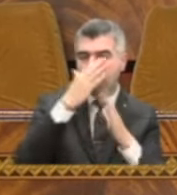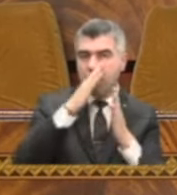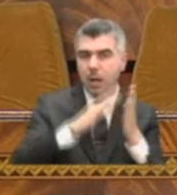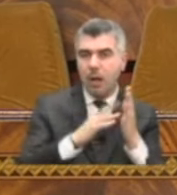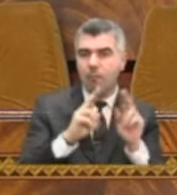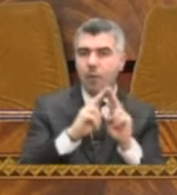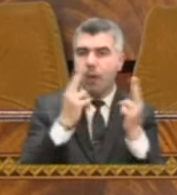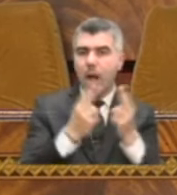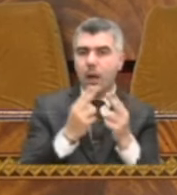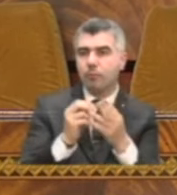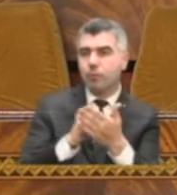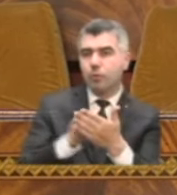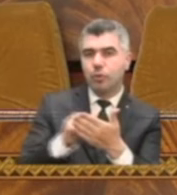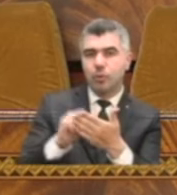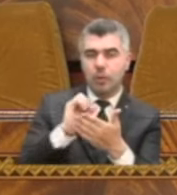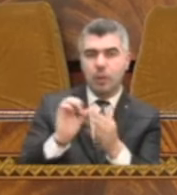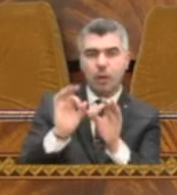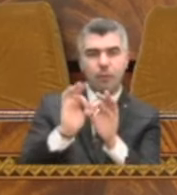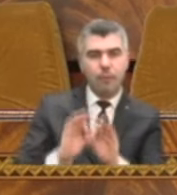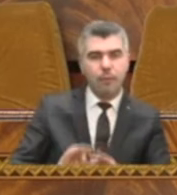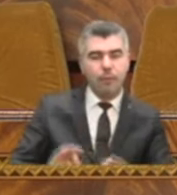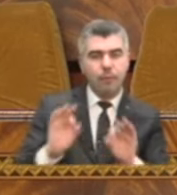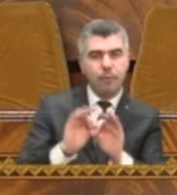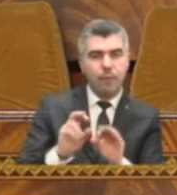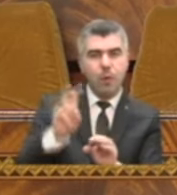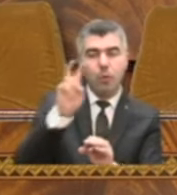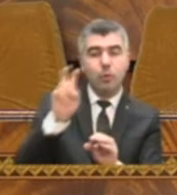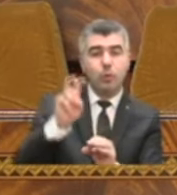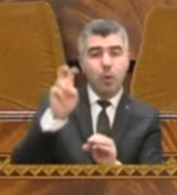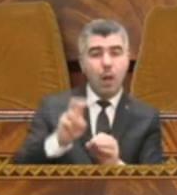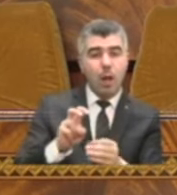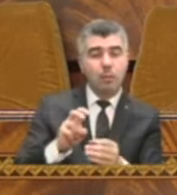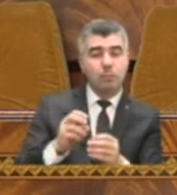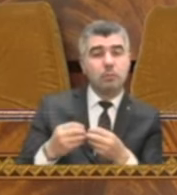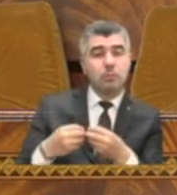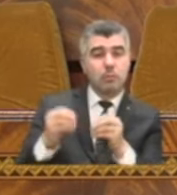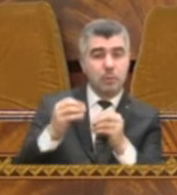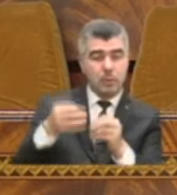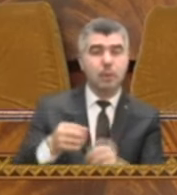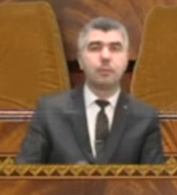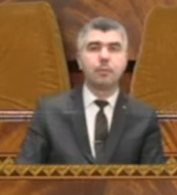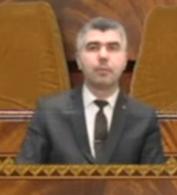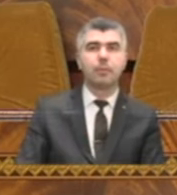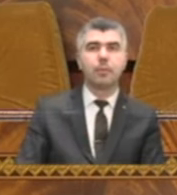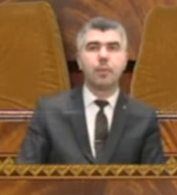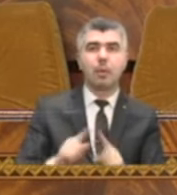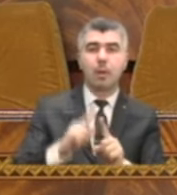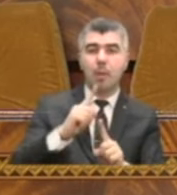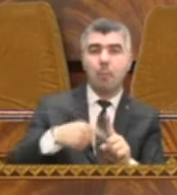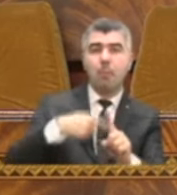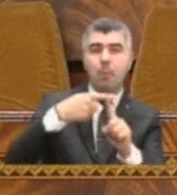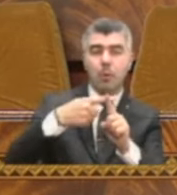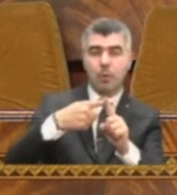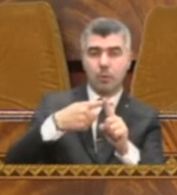بالخارج وتأثيره على مدخرات بلادنا من العملة الصعبة، نقترح ما يلي: